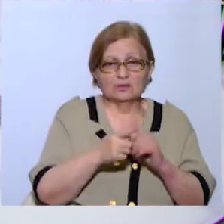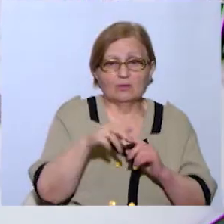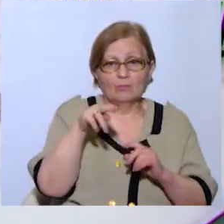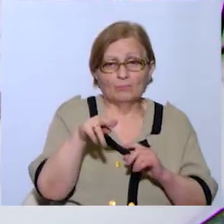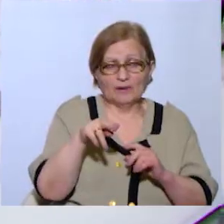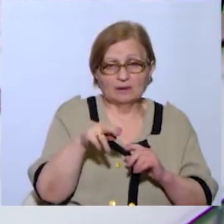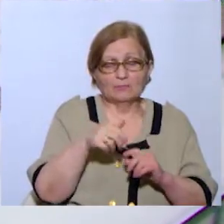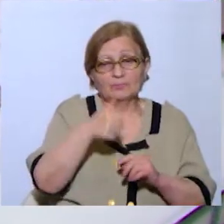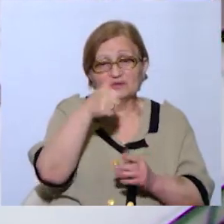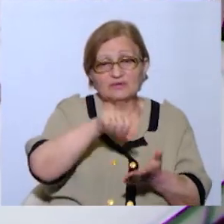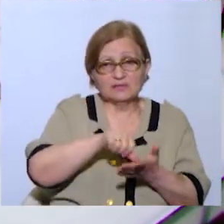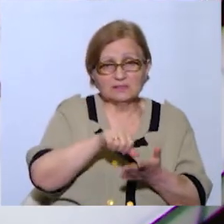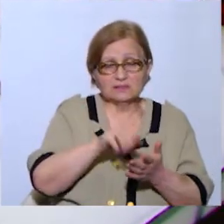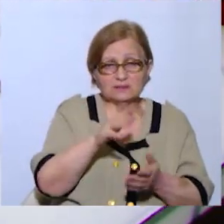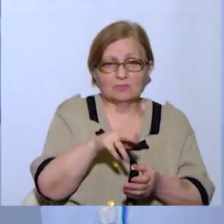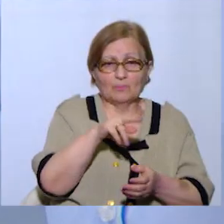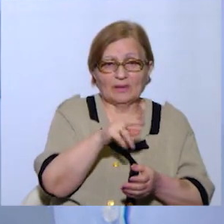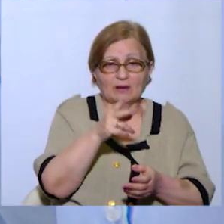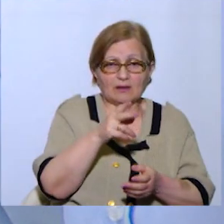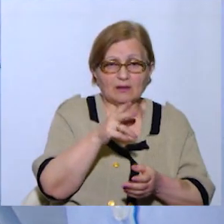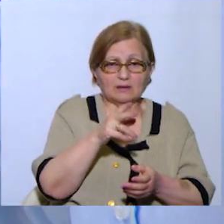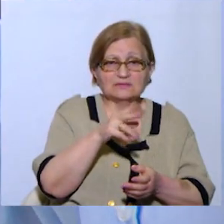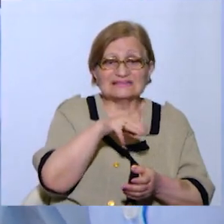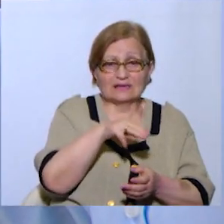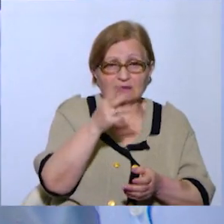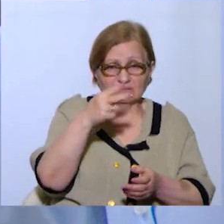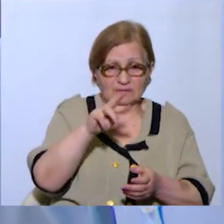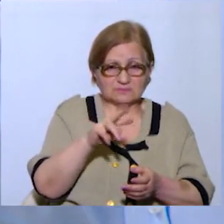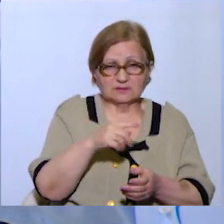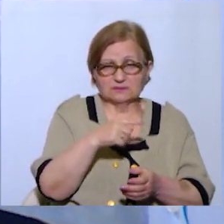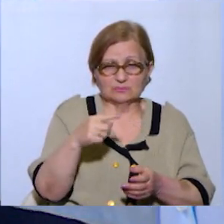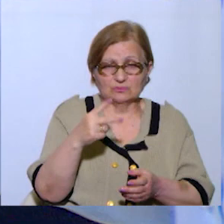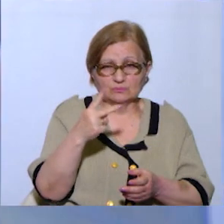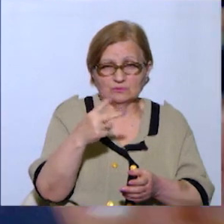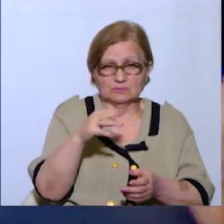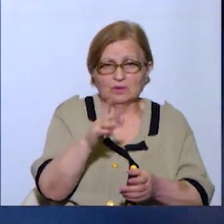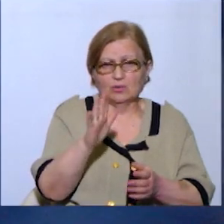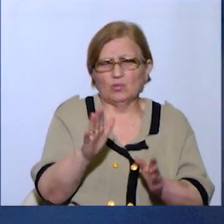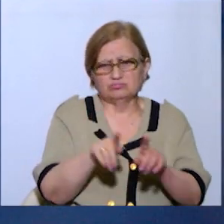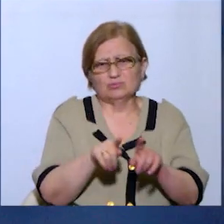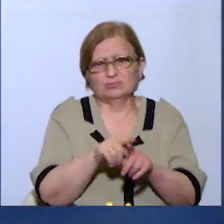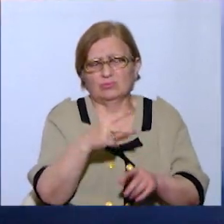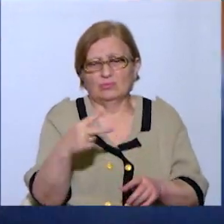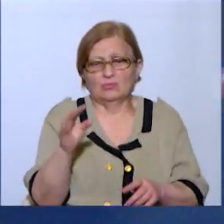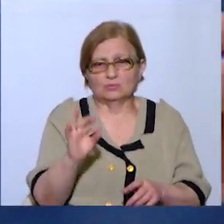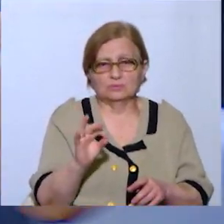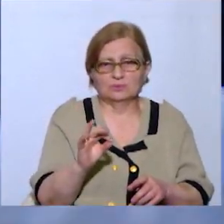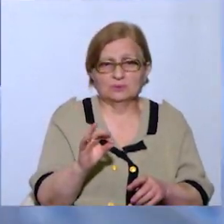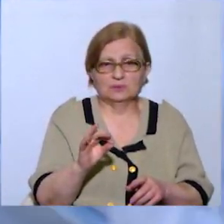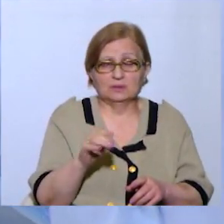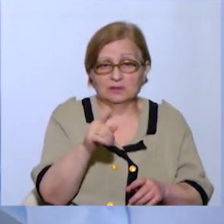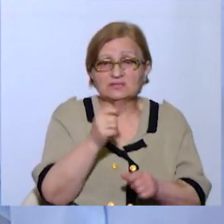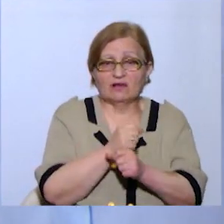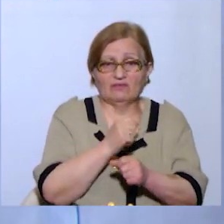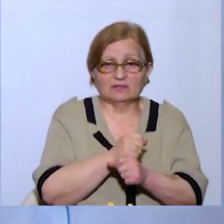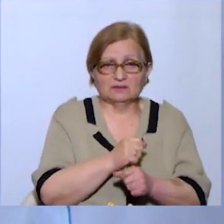მაშინ პირველი წევრი იქნება ტ კვადრატი მინუს 2 ფესვი 3 ტ მინუს 3 უდრის 0-ს. და ამოხსნათ ეს